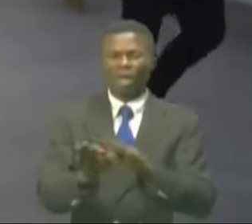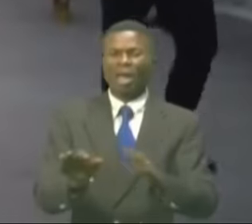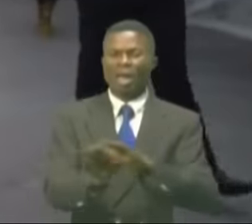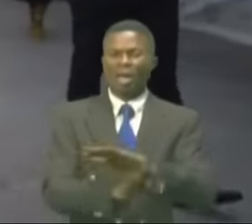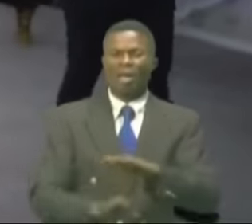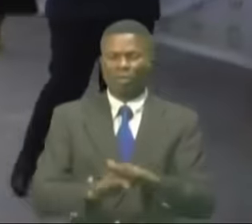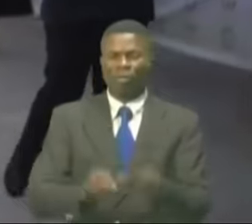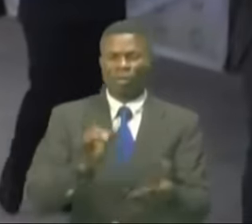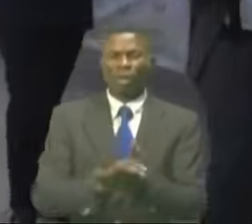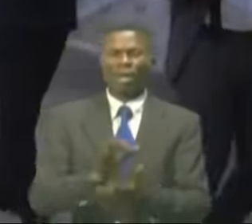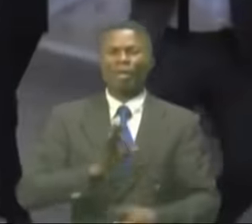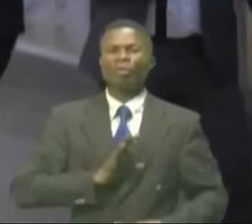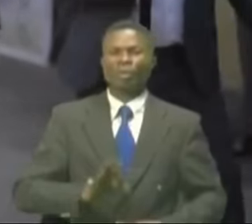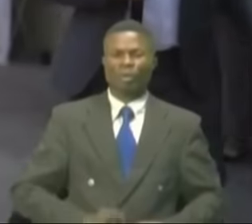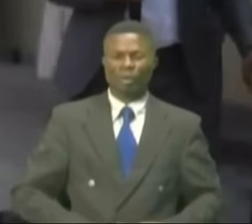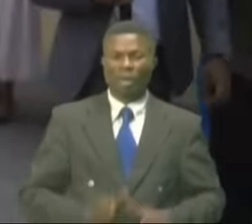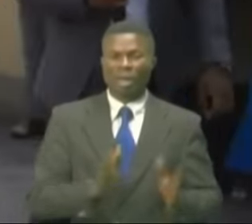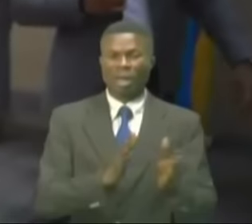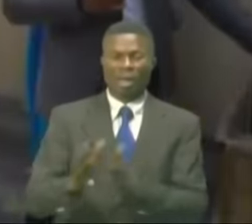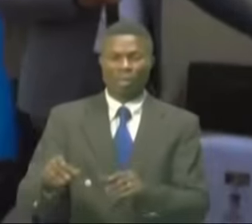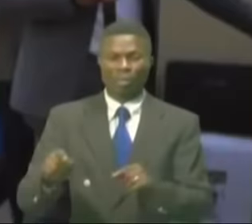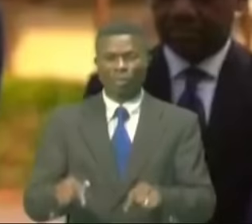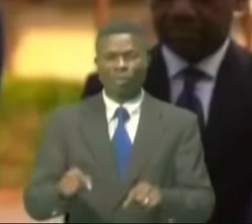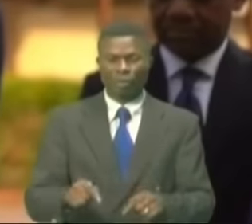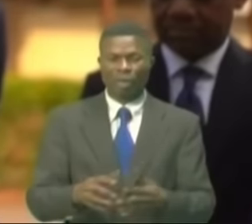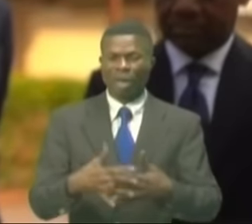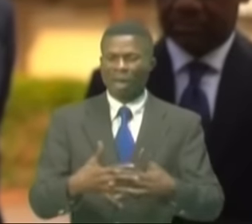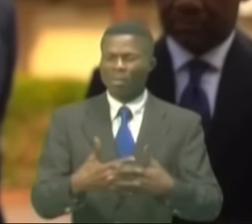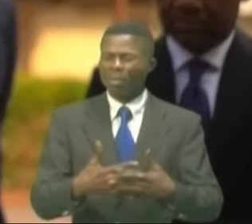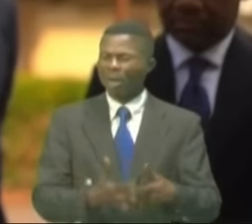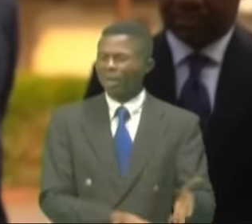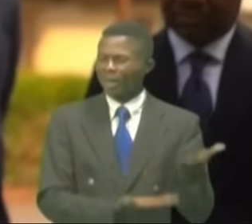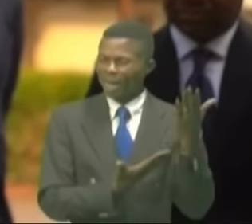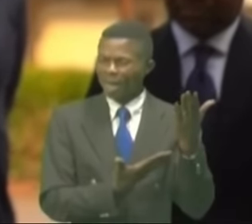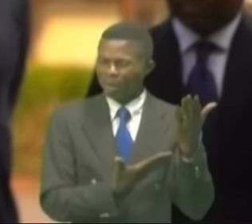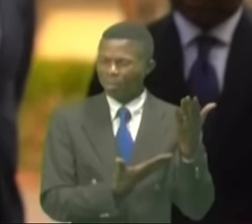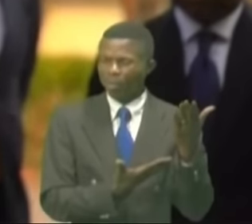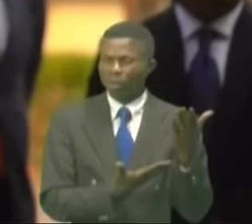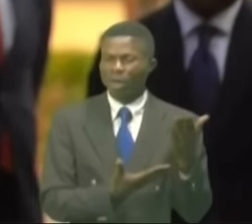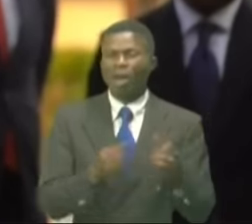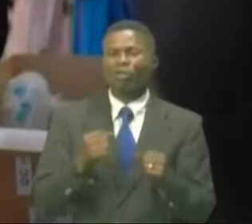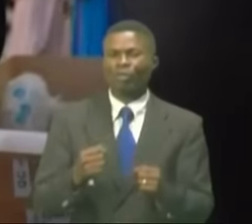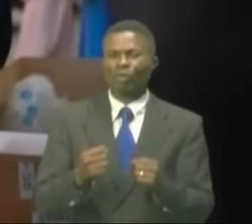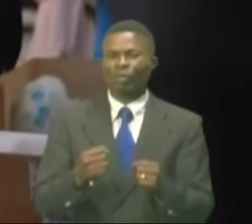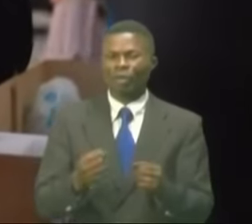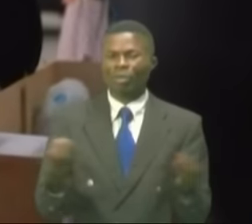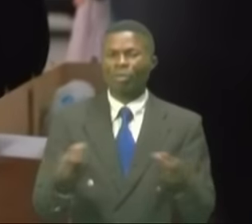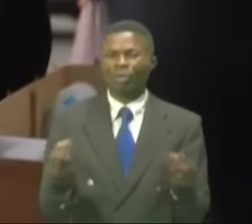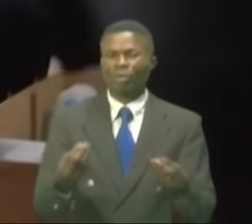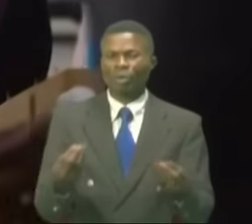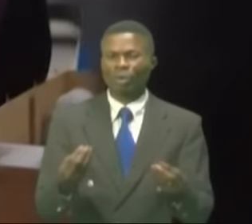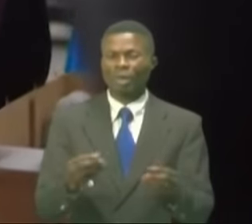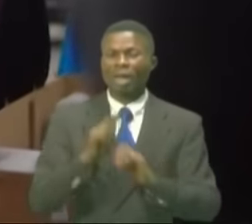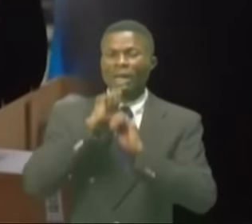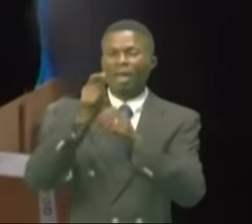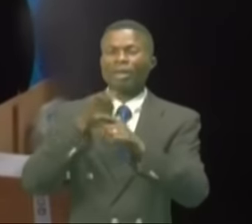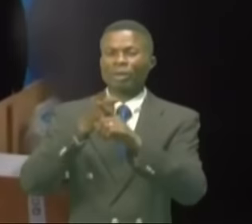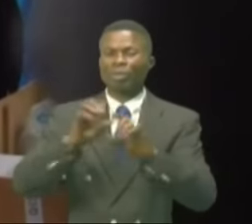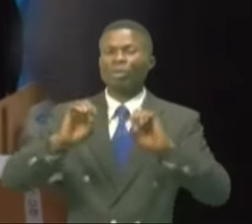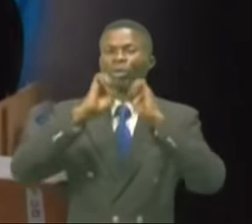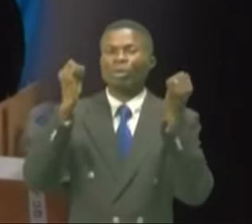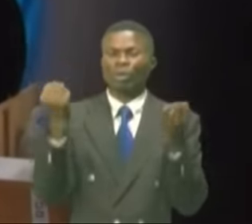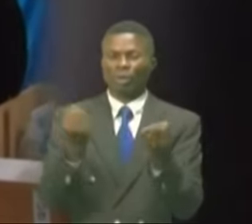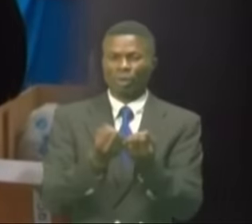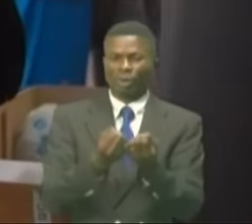Nyakeru Tshisekedi dispose désormais de ces instruments médicaux de grande importance grâce à un don fait par la société